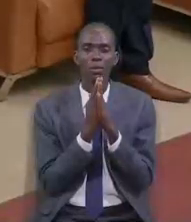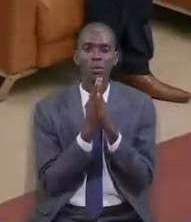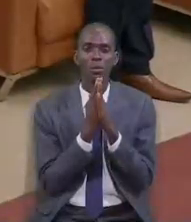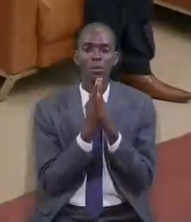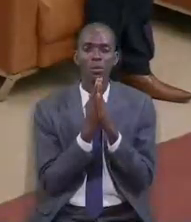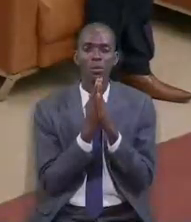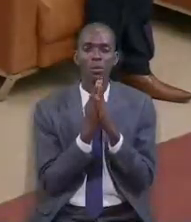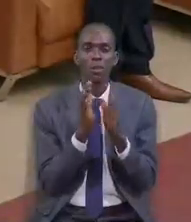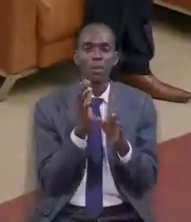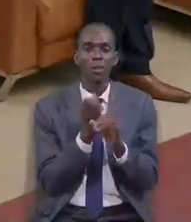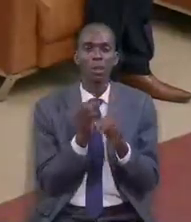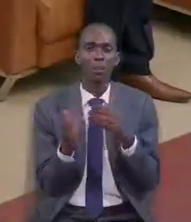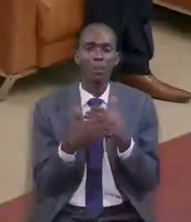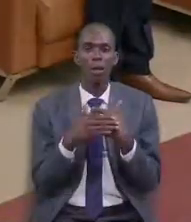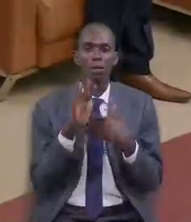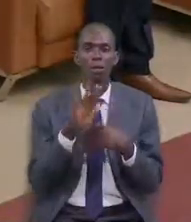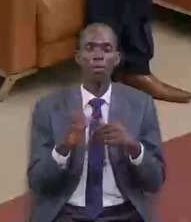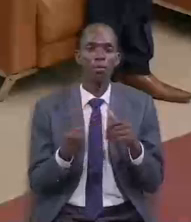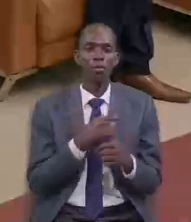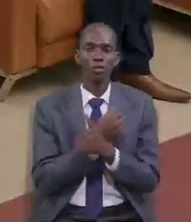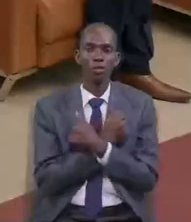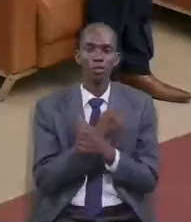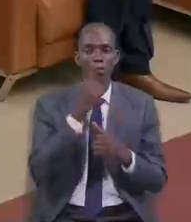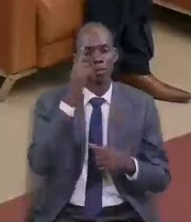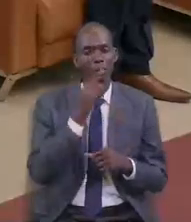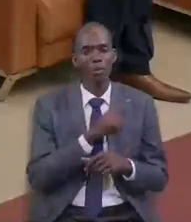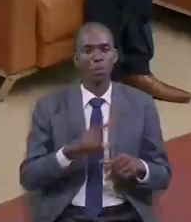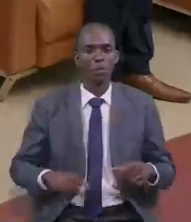Reprenez, ramenez le premier amour.